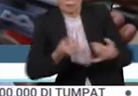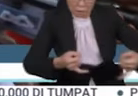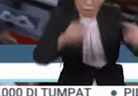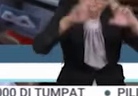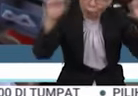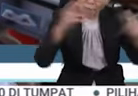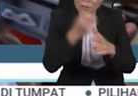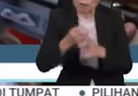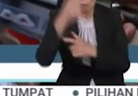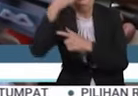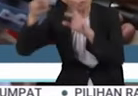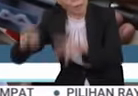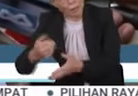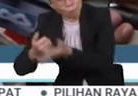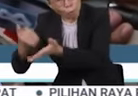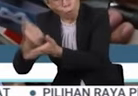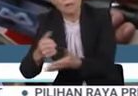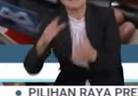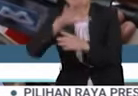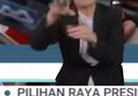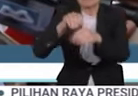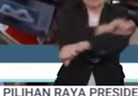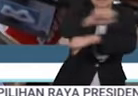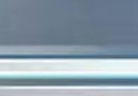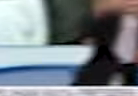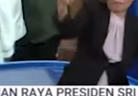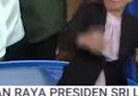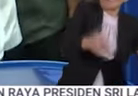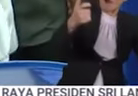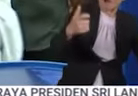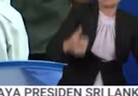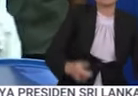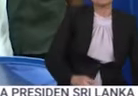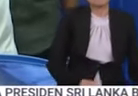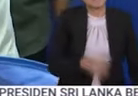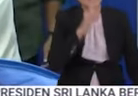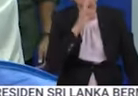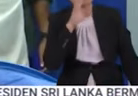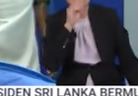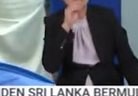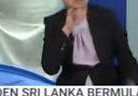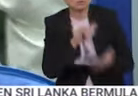infrastruktur atau untuk rakyat termasuk sawah padi itu disegerakan. Semoga dengan peruntukan